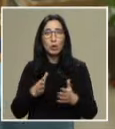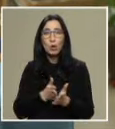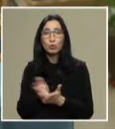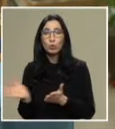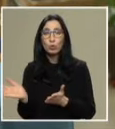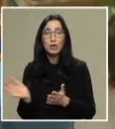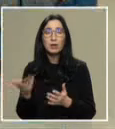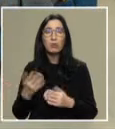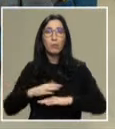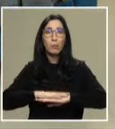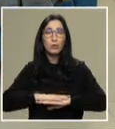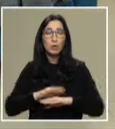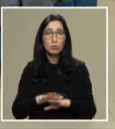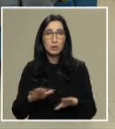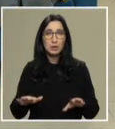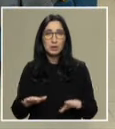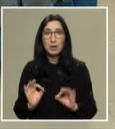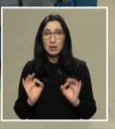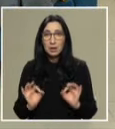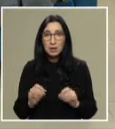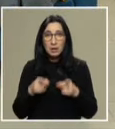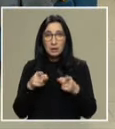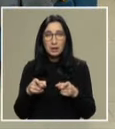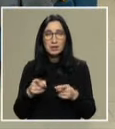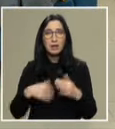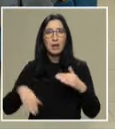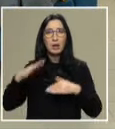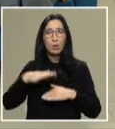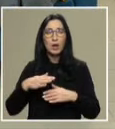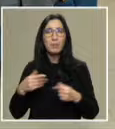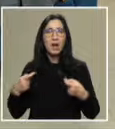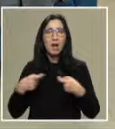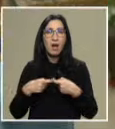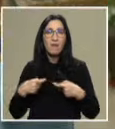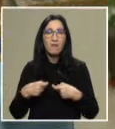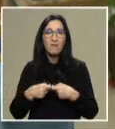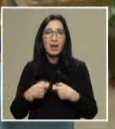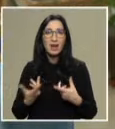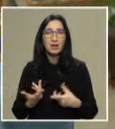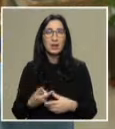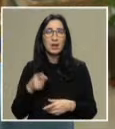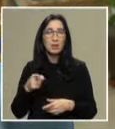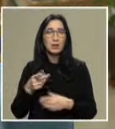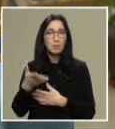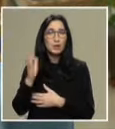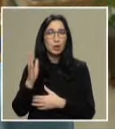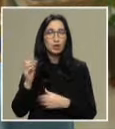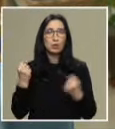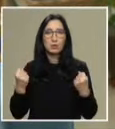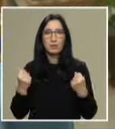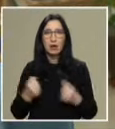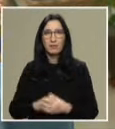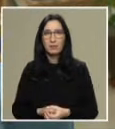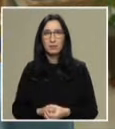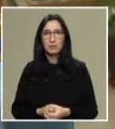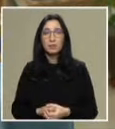в поведението на децата. Наистина ли именно те са най-големия враг на тяхното психично здраве? Госпожо Иванова, вие сте педагогически